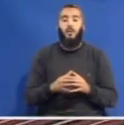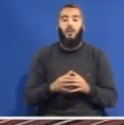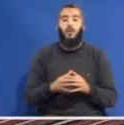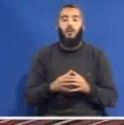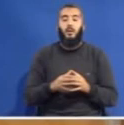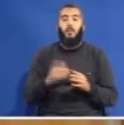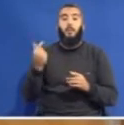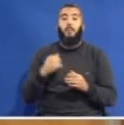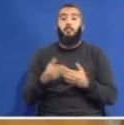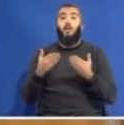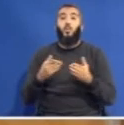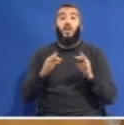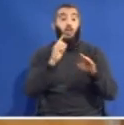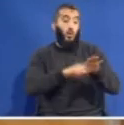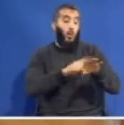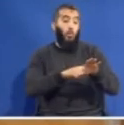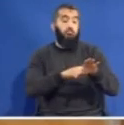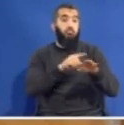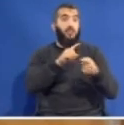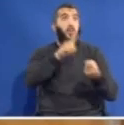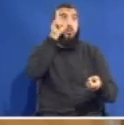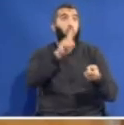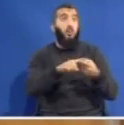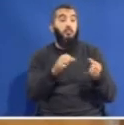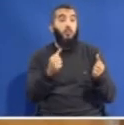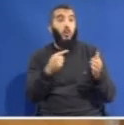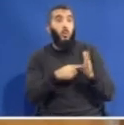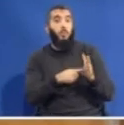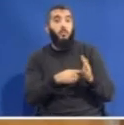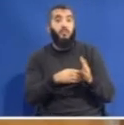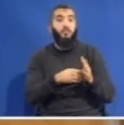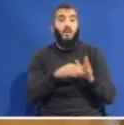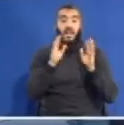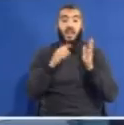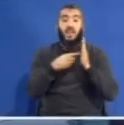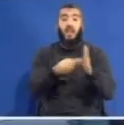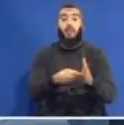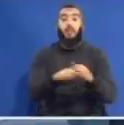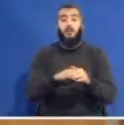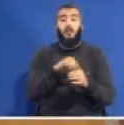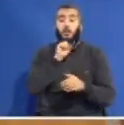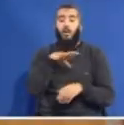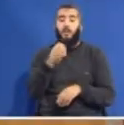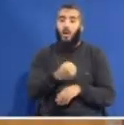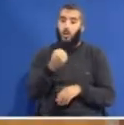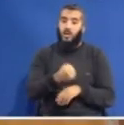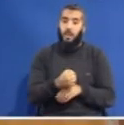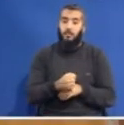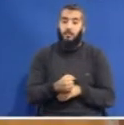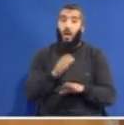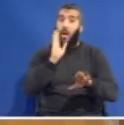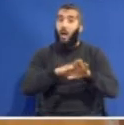وأما قضية وقت القضاء، النبي صلى الله عليه وسلم نهى عن التنفل صلاة